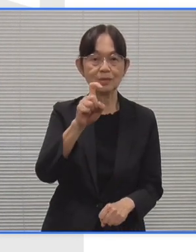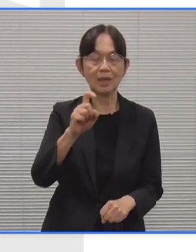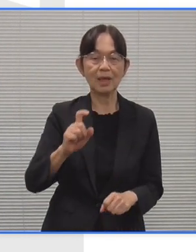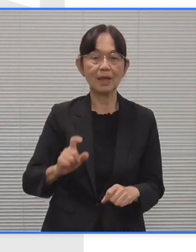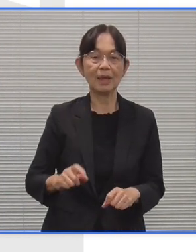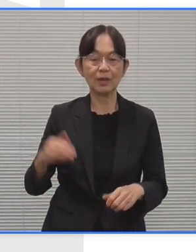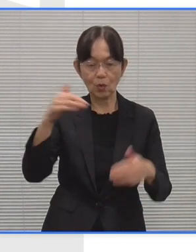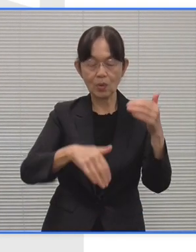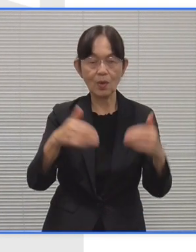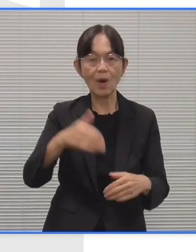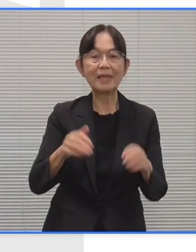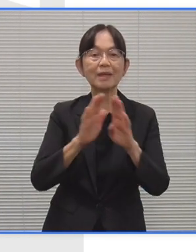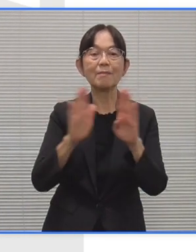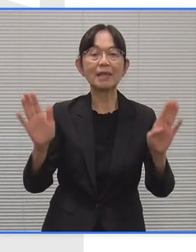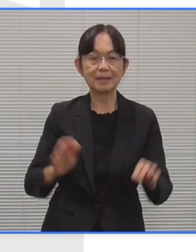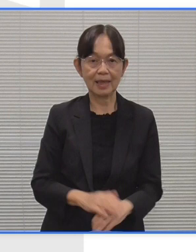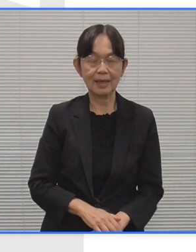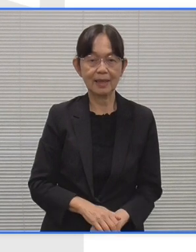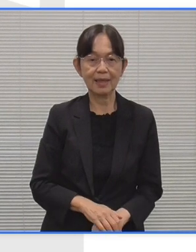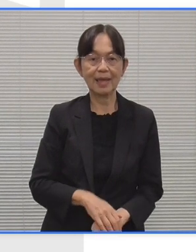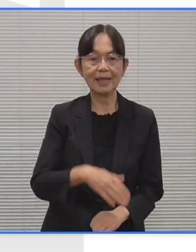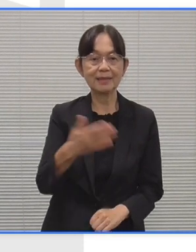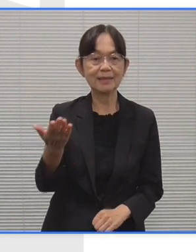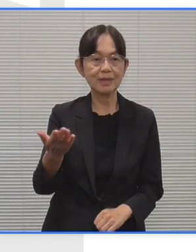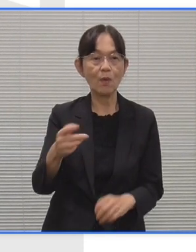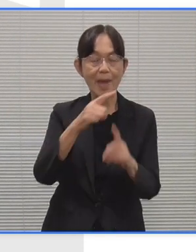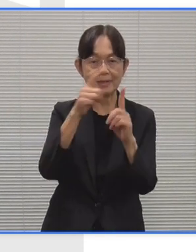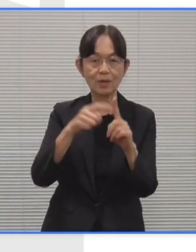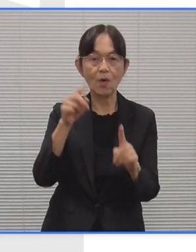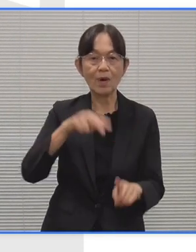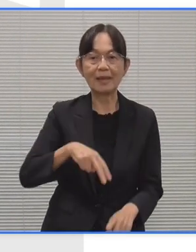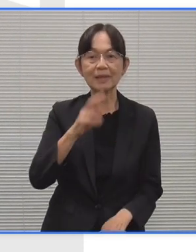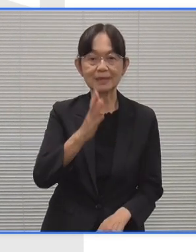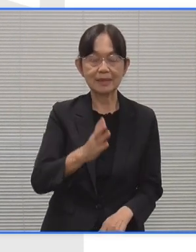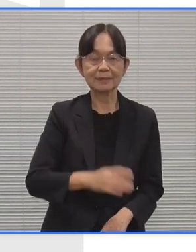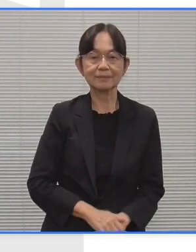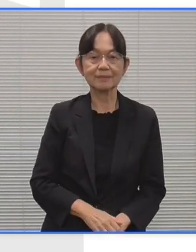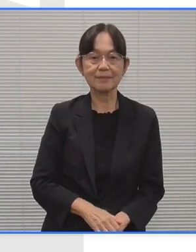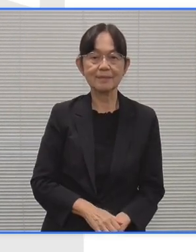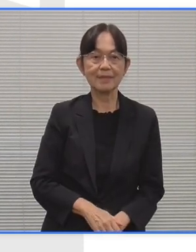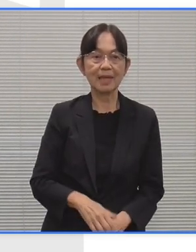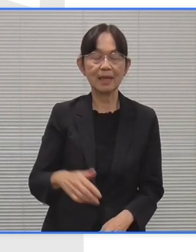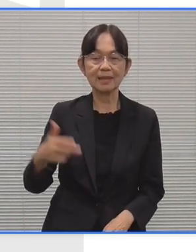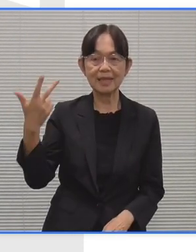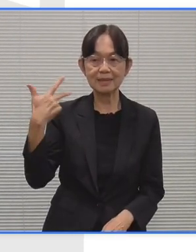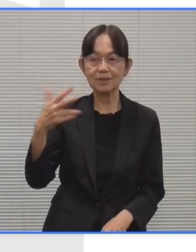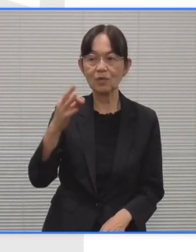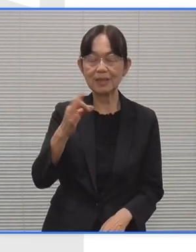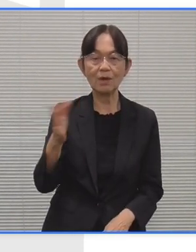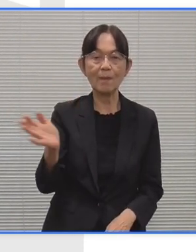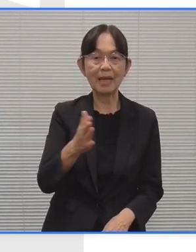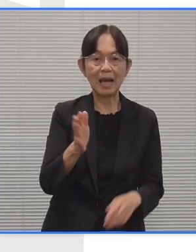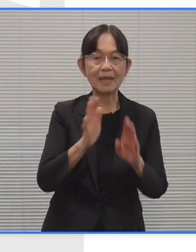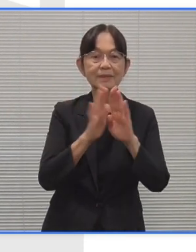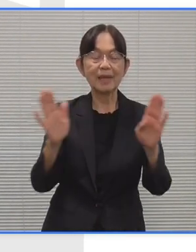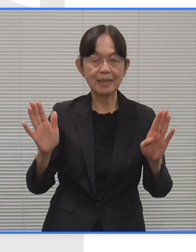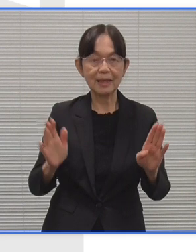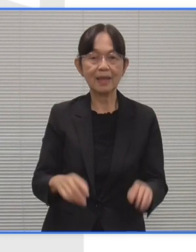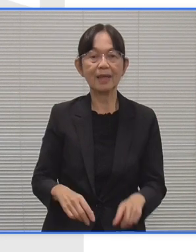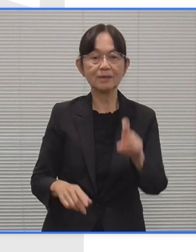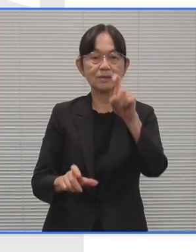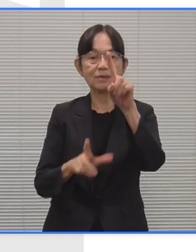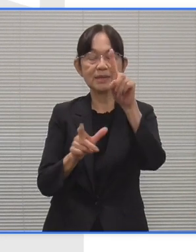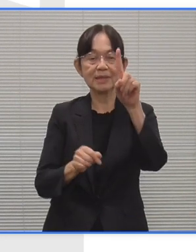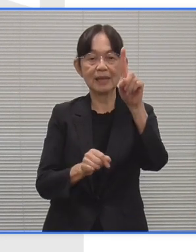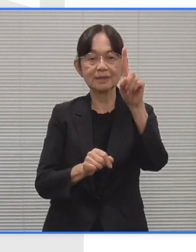めました。次のページご覧いただきます。金曜日から先週の金曜日から始めまして11月10日